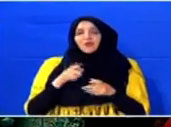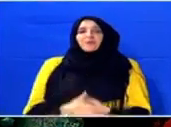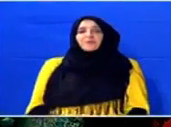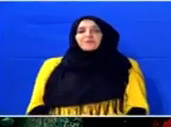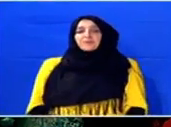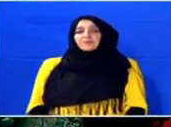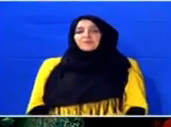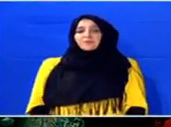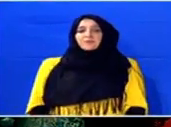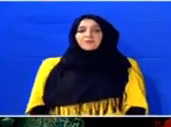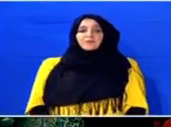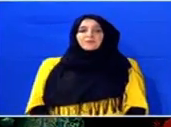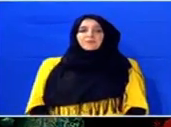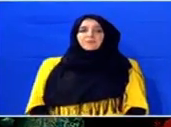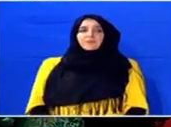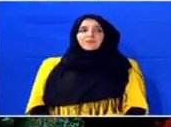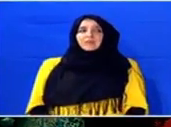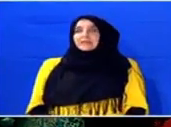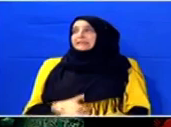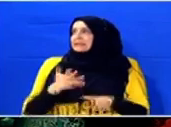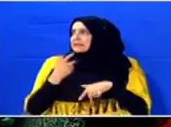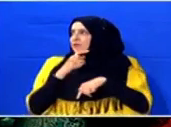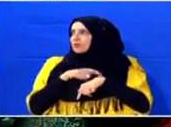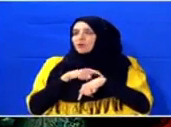من القضايا فيه ترتيب